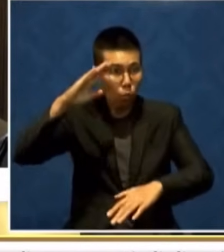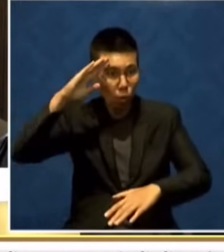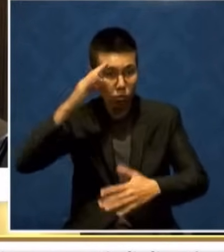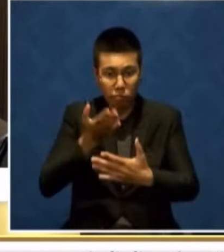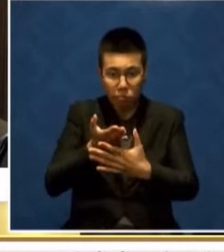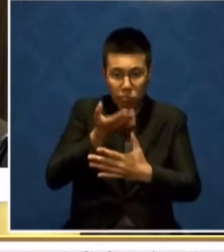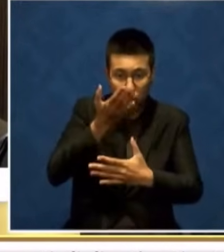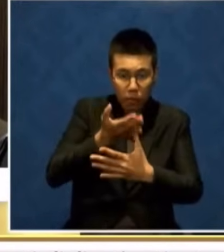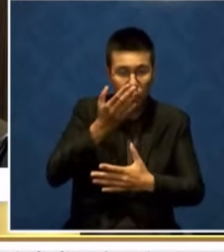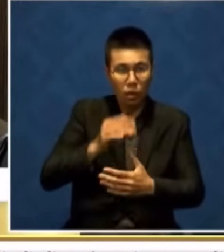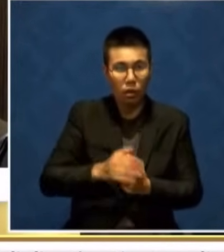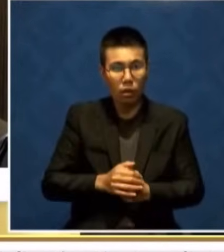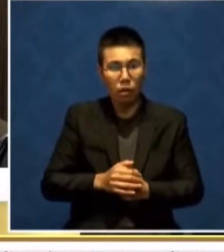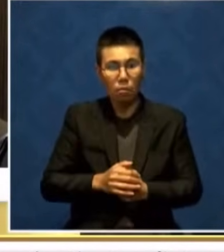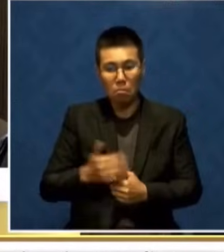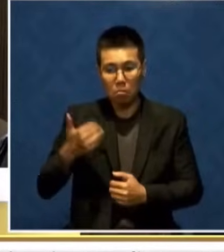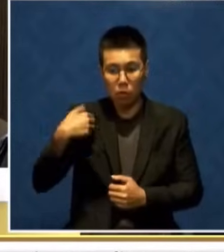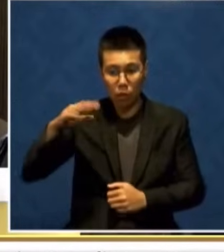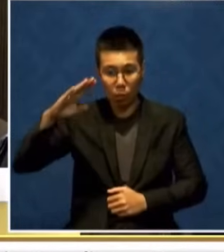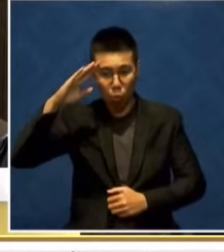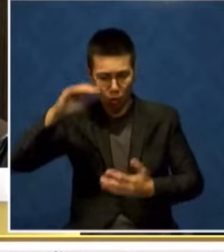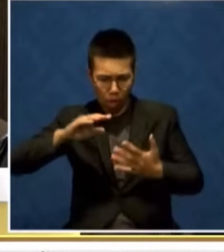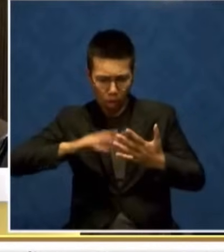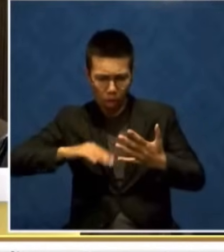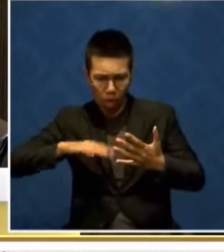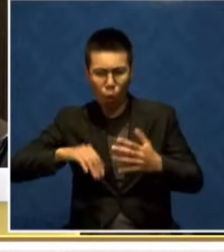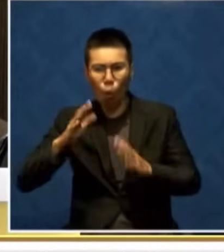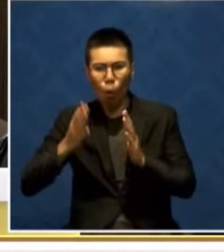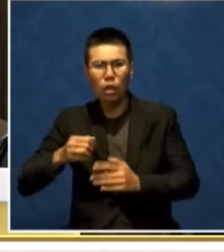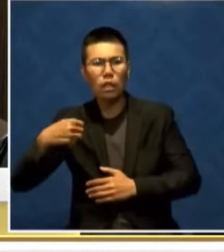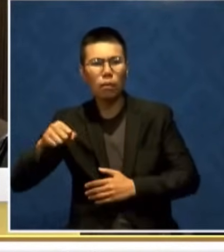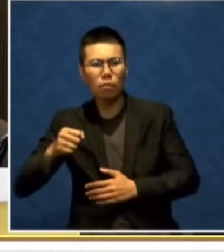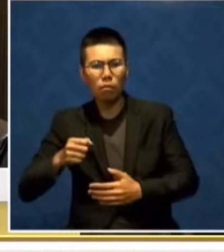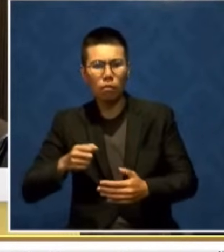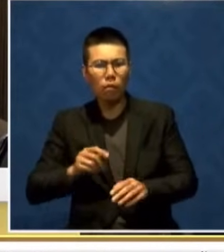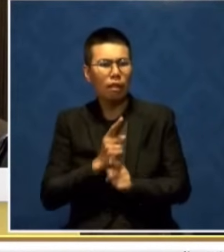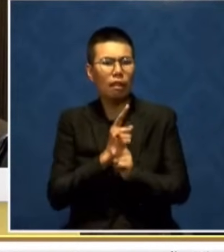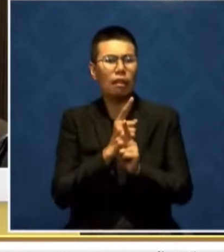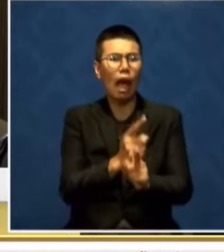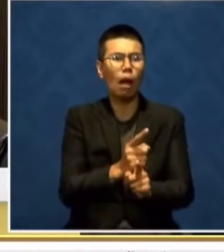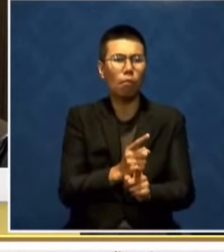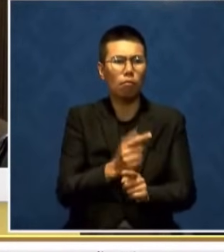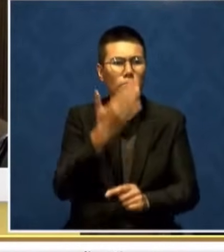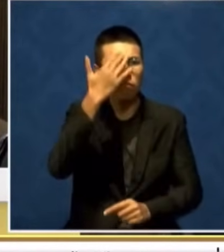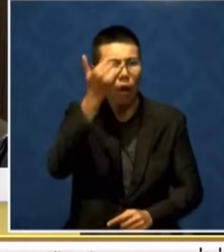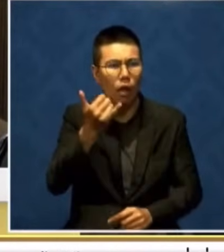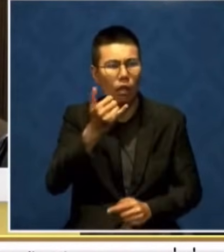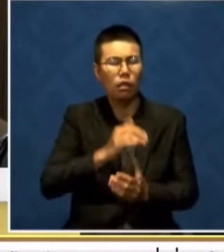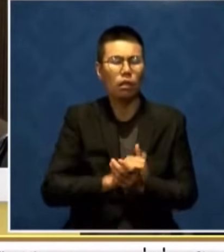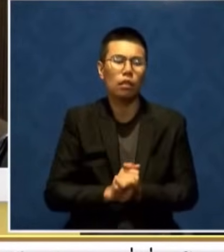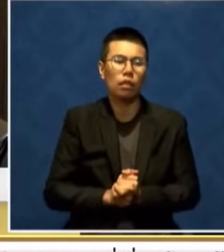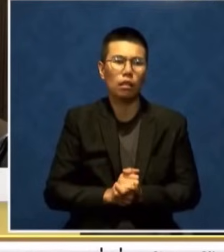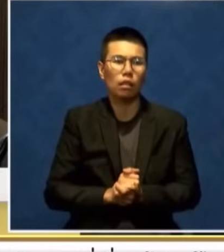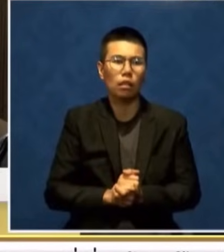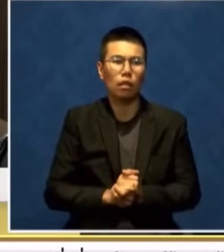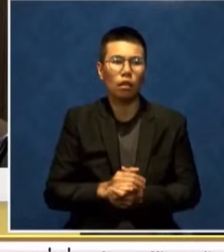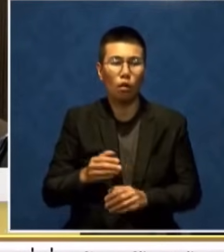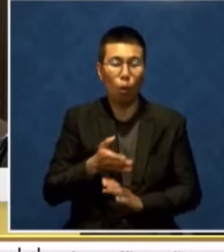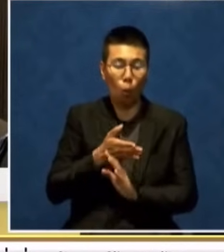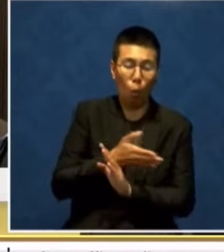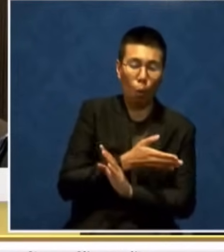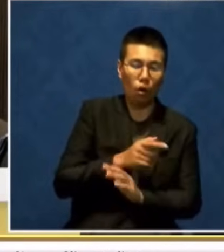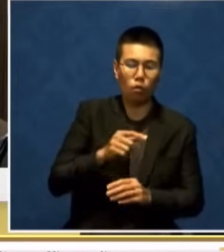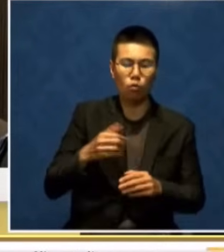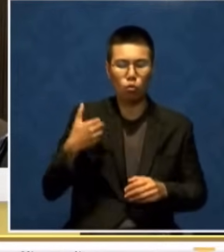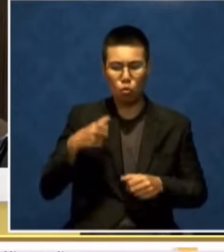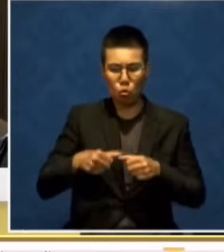บัญชาหนึ่งคนตำรวจนับ 10ไปกันทำไมฮะพวกเราอยู่ในกรรมาธิการก่อนหน้านี้ครับท่าน